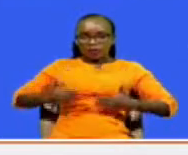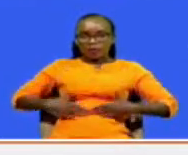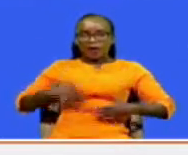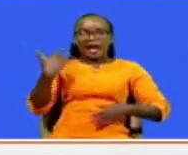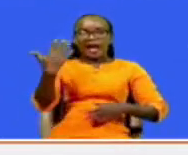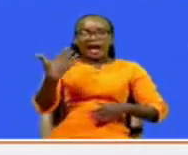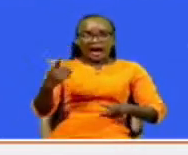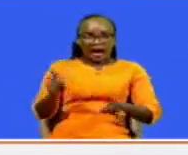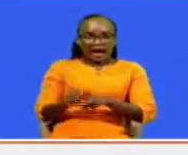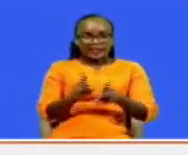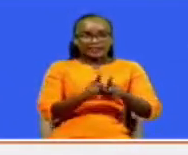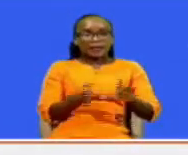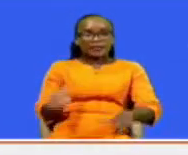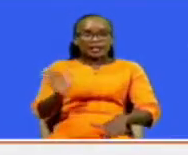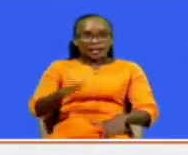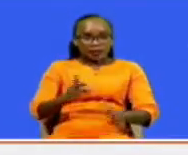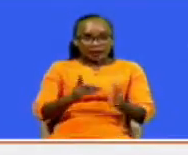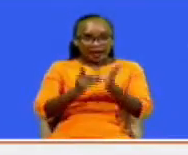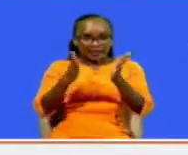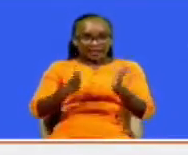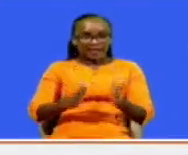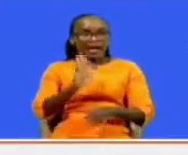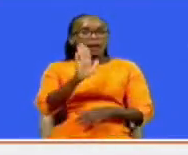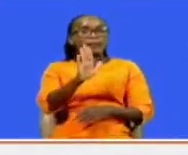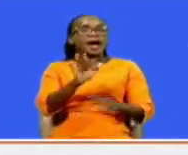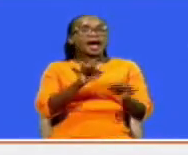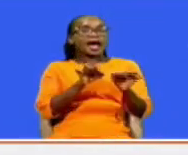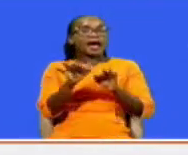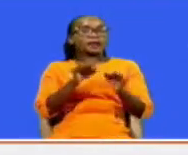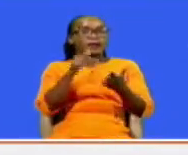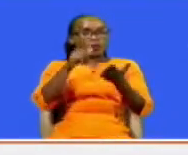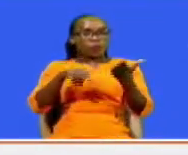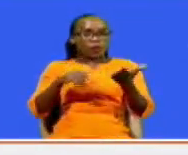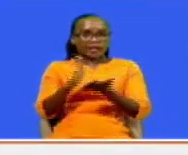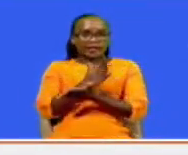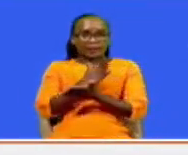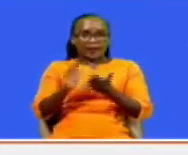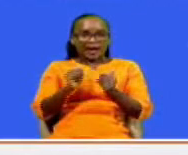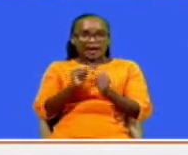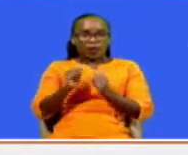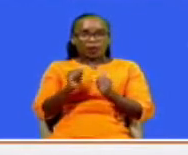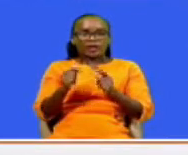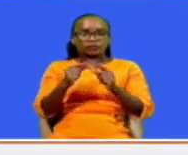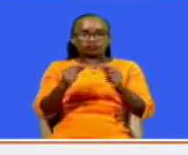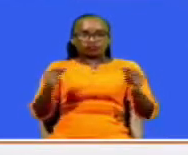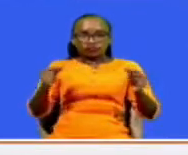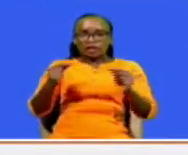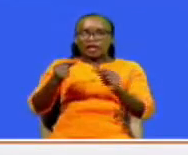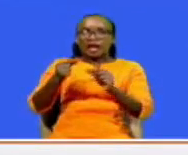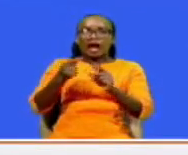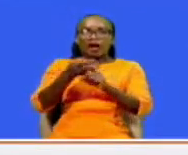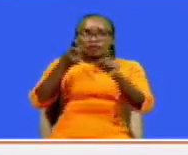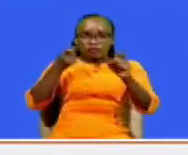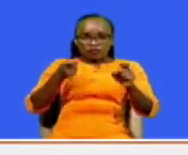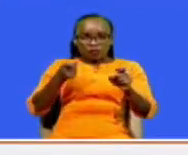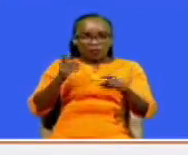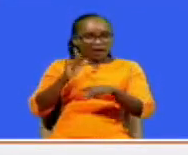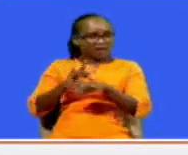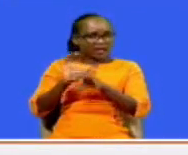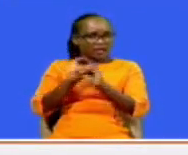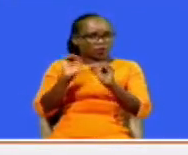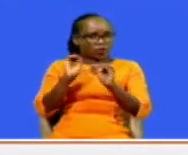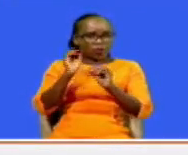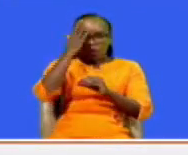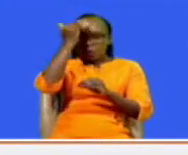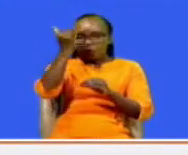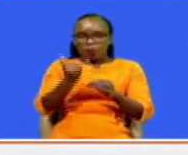mikono na hata kwenye miguu. Daktari Dubey anaeleza kwamba sehemu ambapo mishipa hiyo hutolewa huwa haiathiriwi,